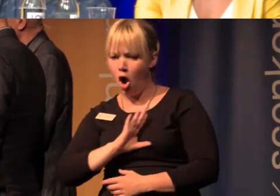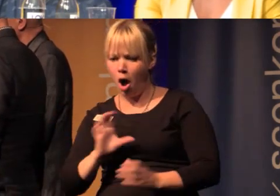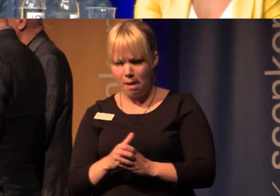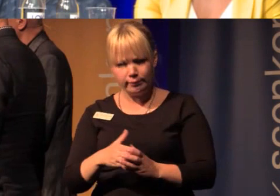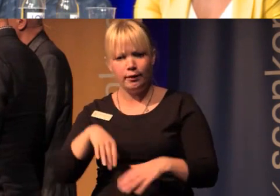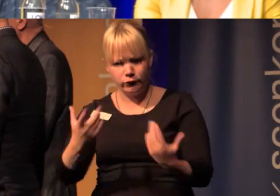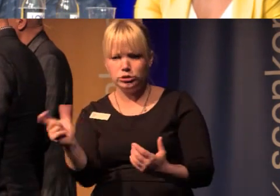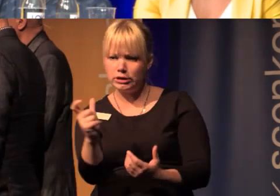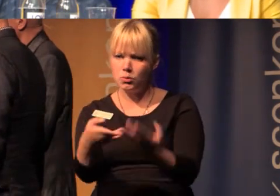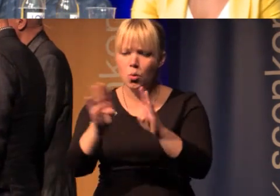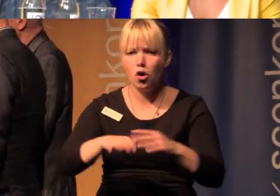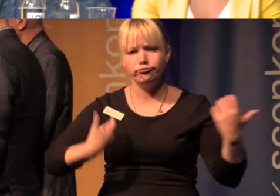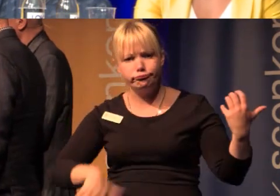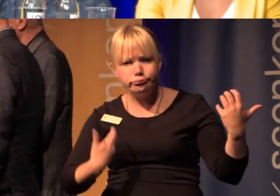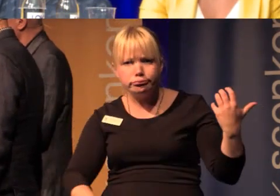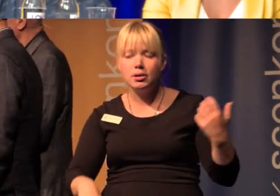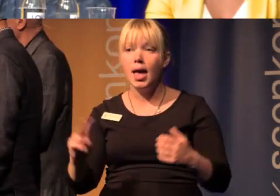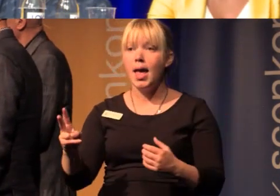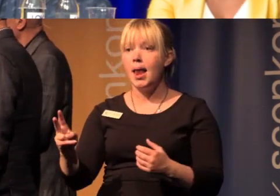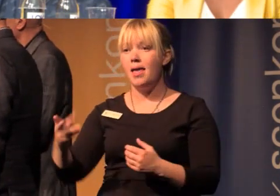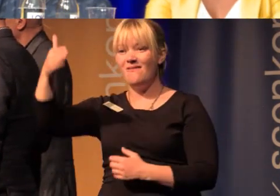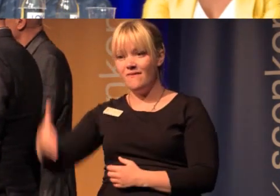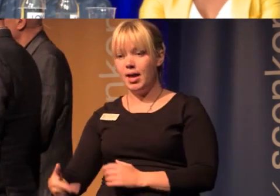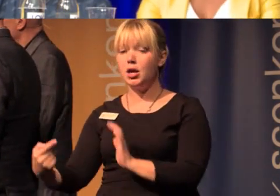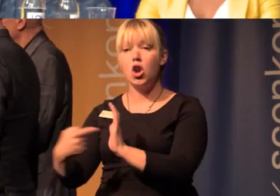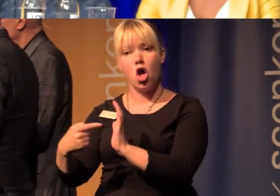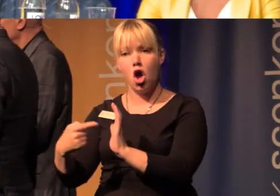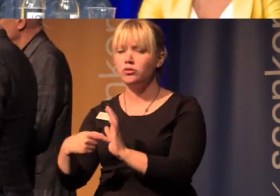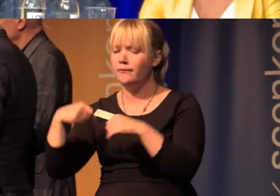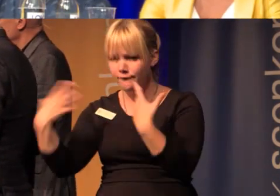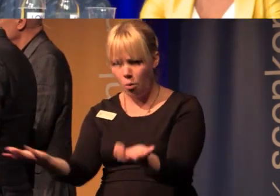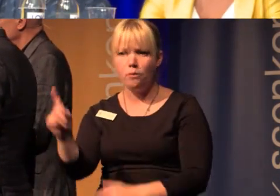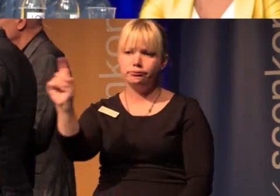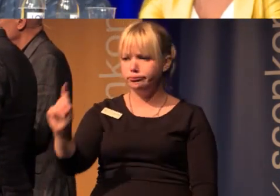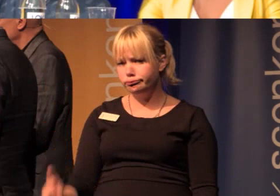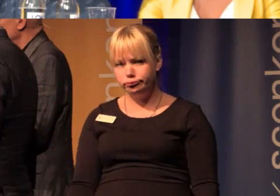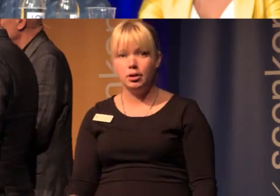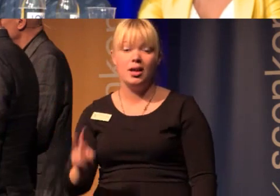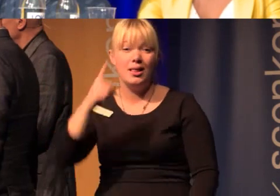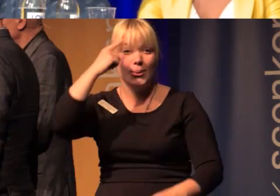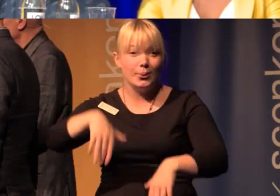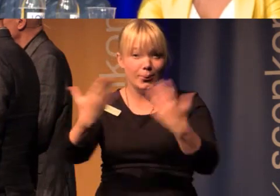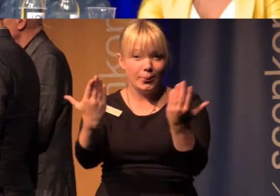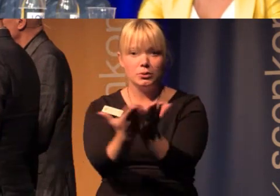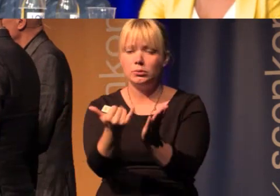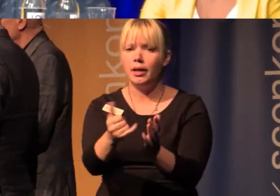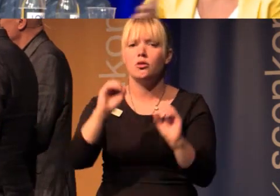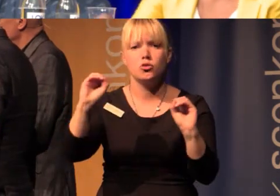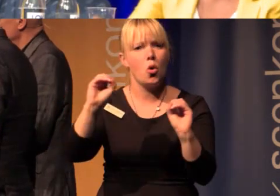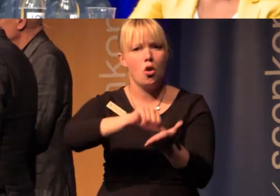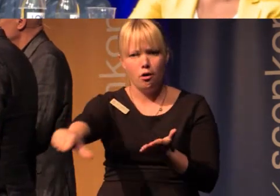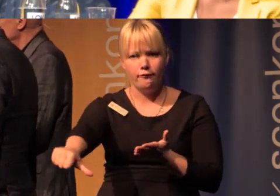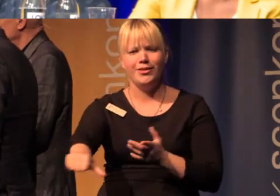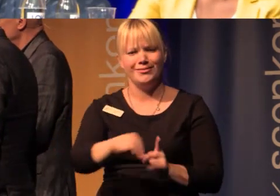det finns lagliga graffitiväggar, att man har avgiftsfri kulturskola. De instrumenten är också viktiga för